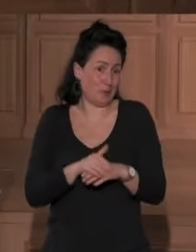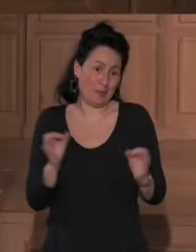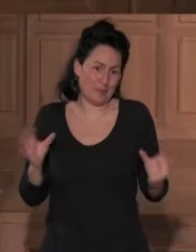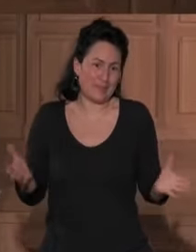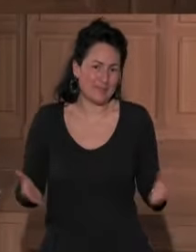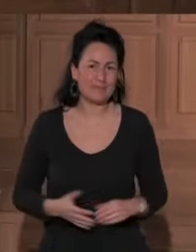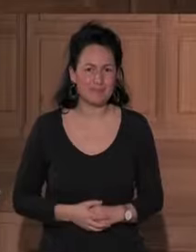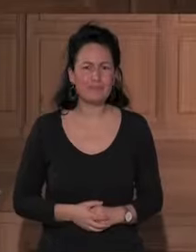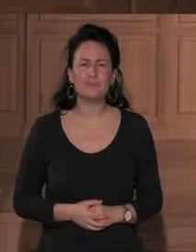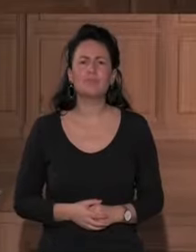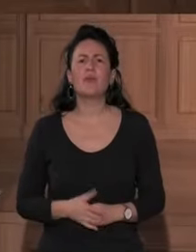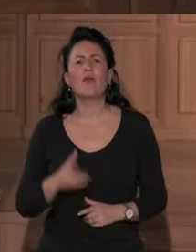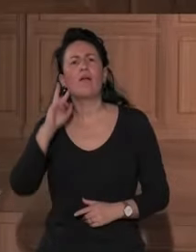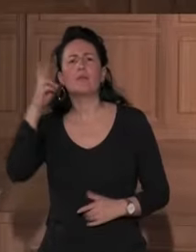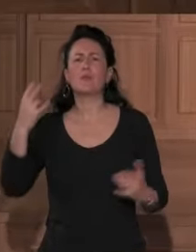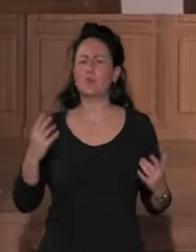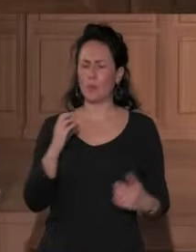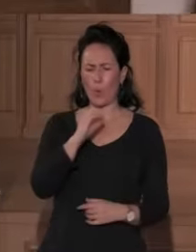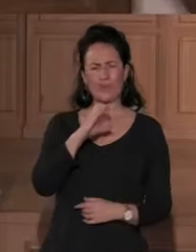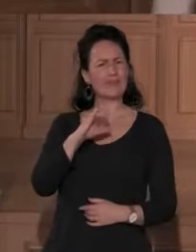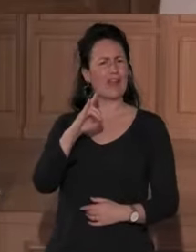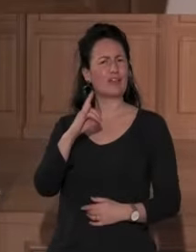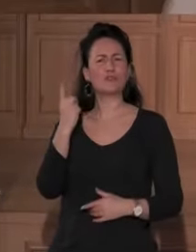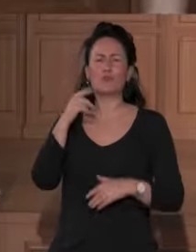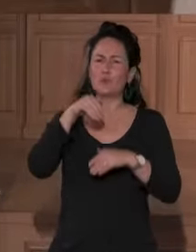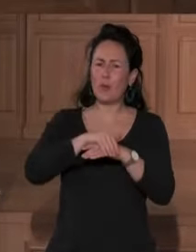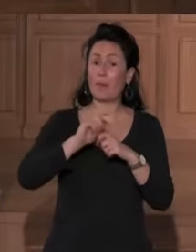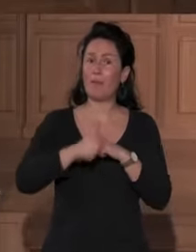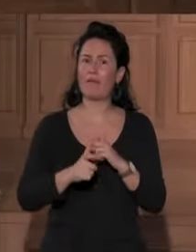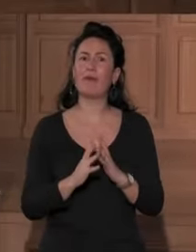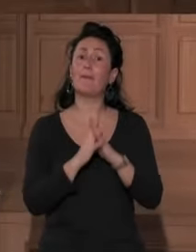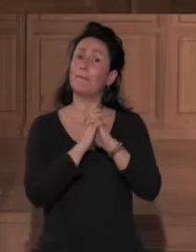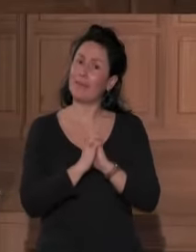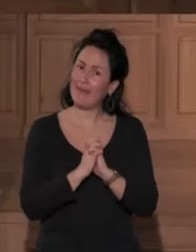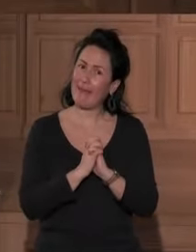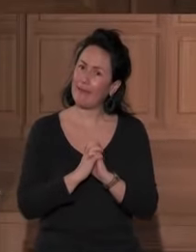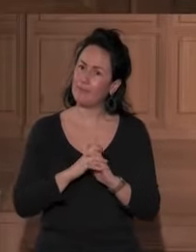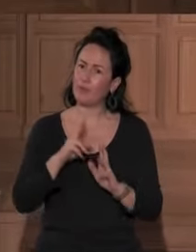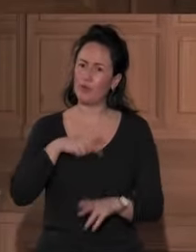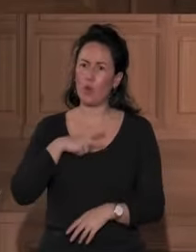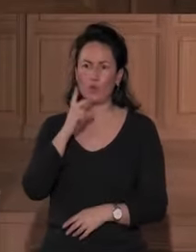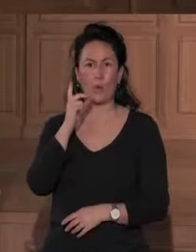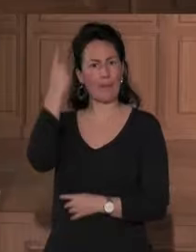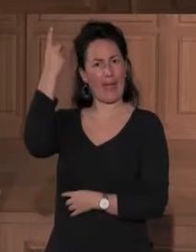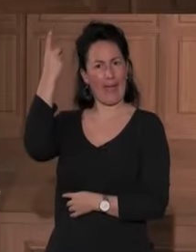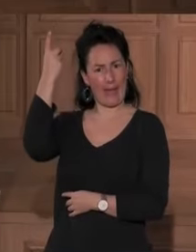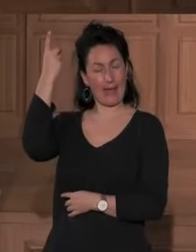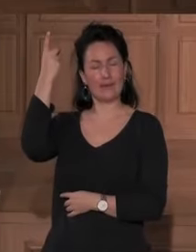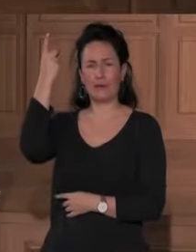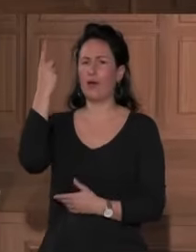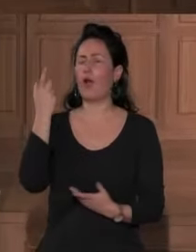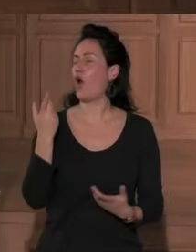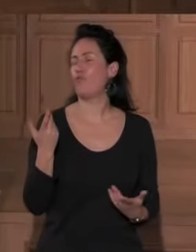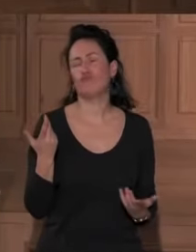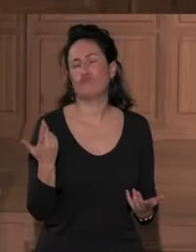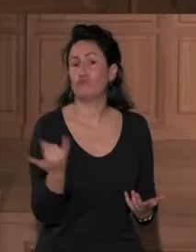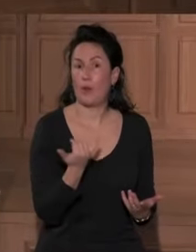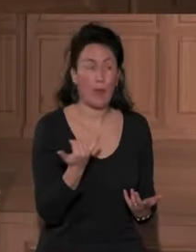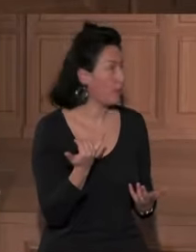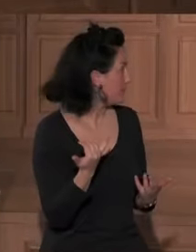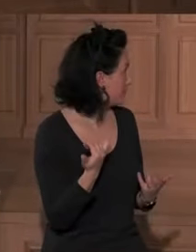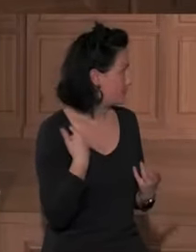demander d'habitude à l'OCH, quand on fait une soirée comme ça, on finit par une prière qui est le Notre Père. Alors je me dis, on ne va pas faire ça, mais j'ai trouvé, et je voulais vous demander si vous êtes